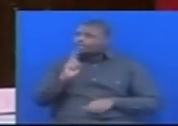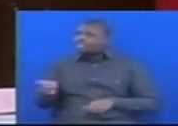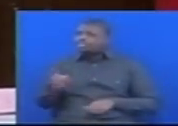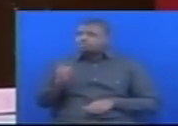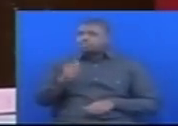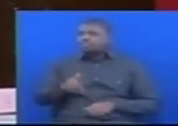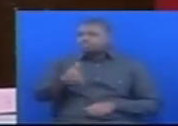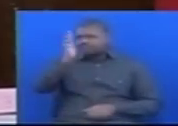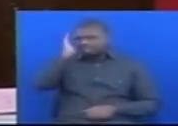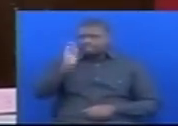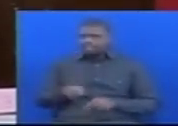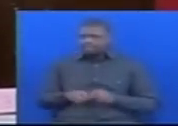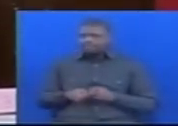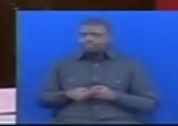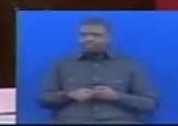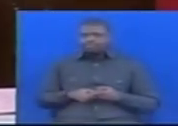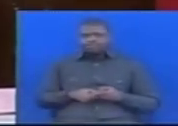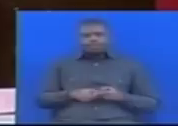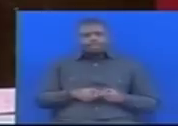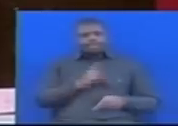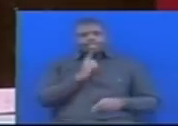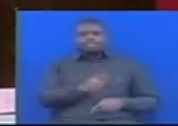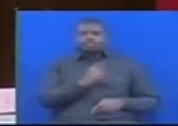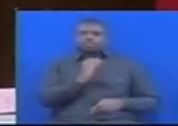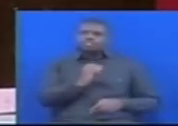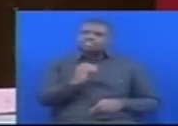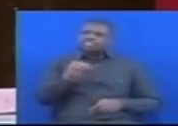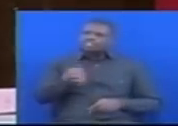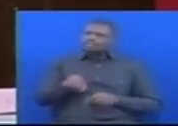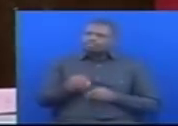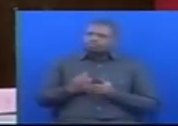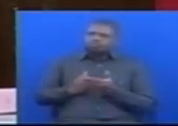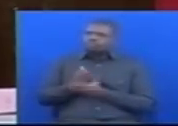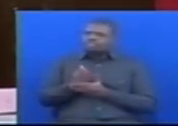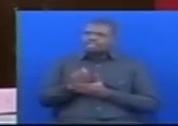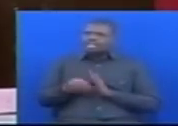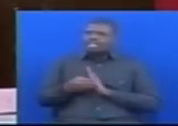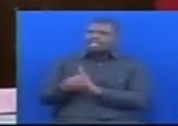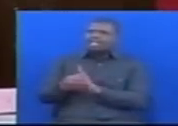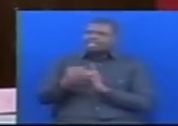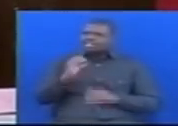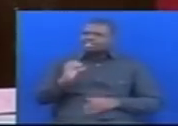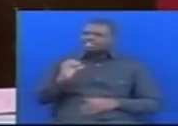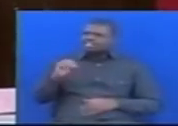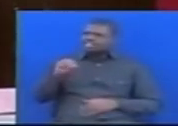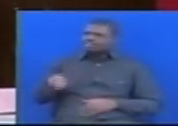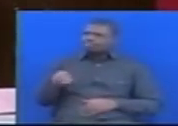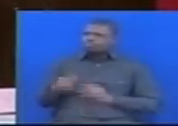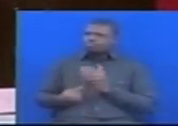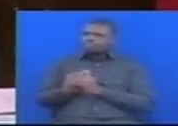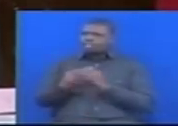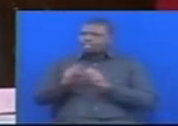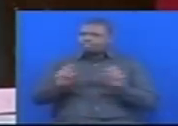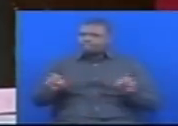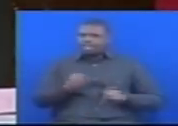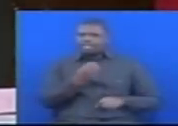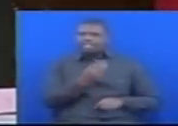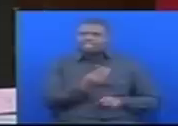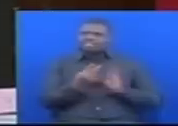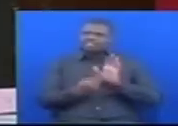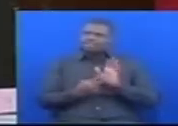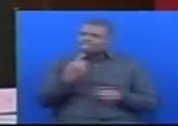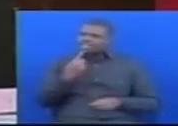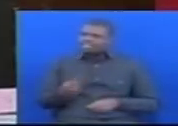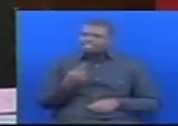ya serikali, maagizo ya Chama cha Mapinduzi kupitia ilani ya Chama cha Mapinduzi, ambayo kwa mujibu wa ibara ya 37